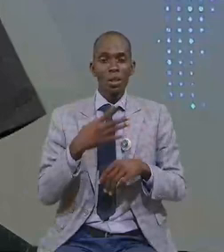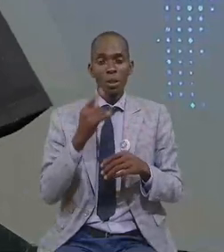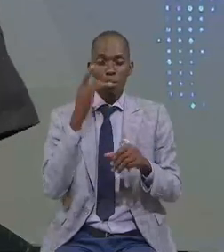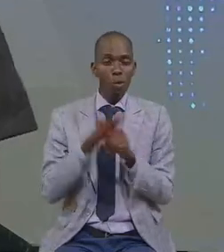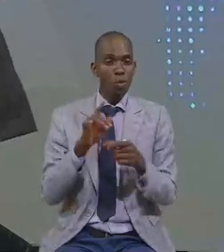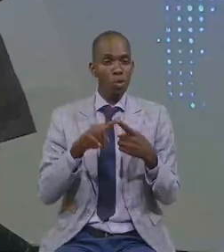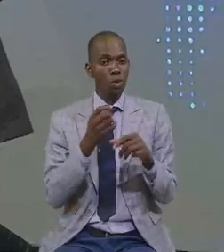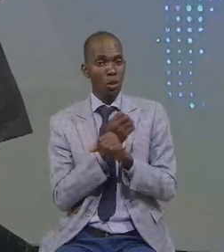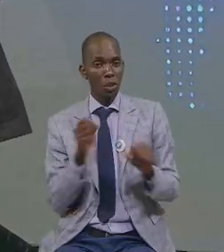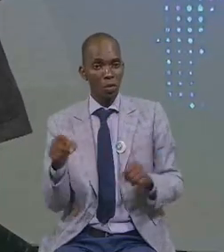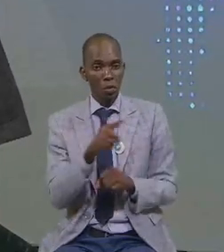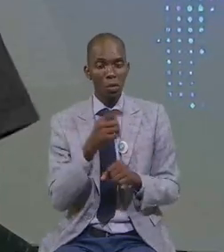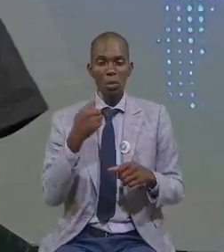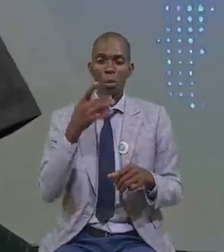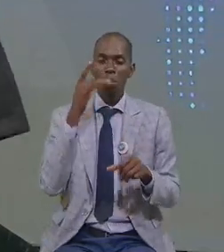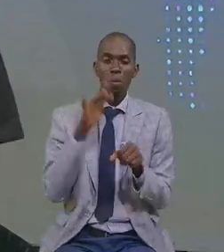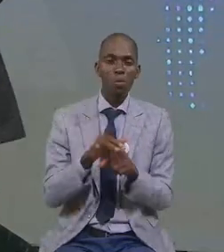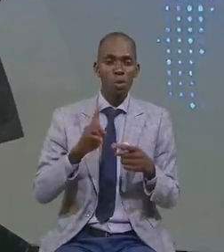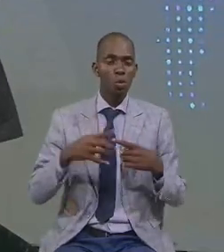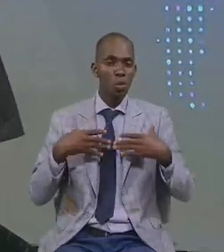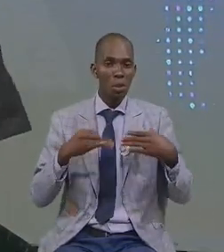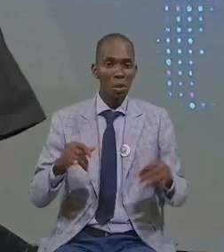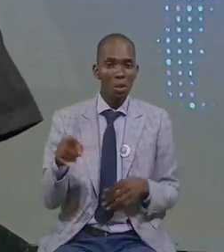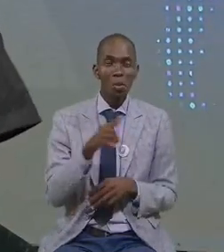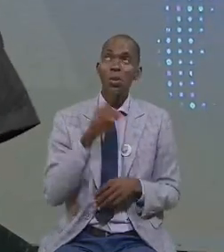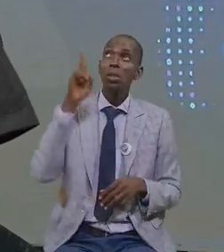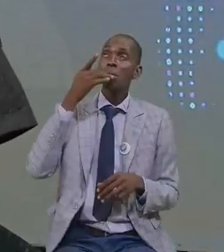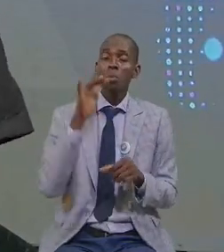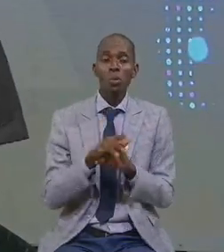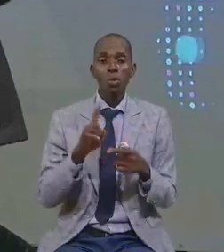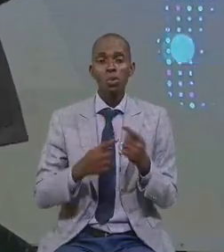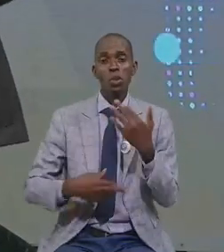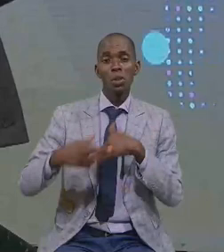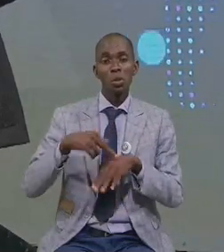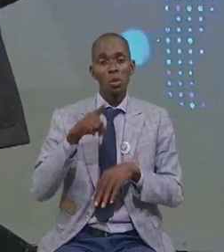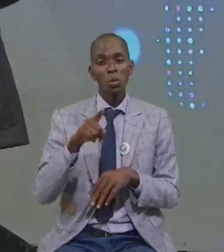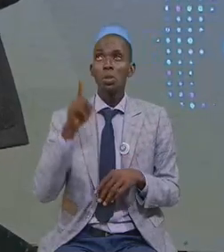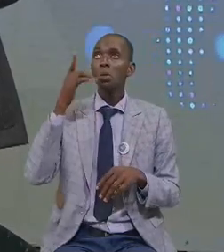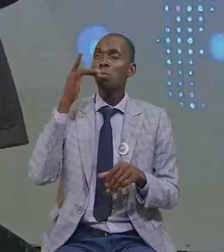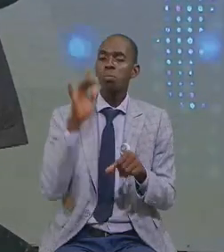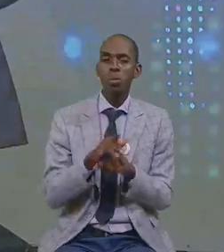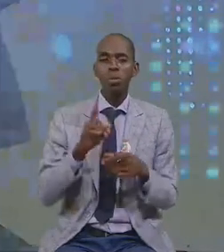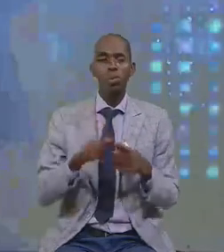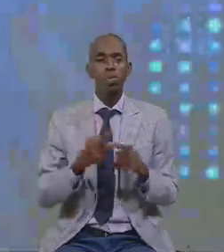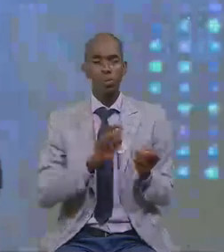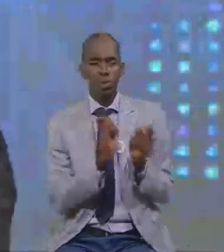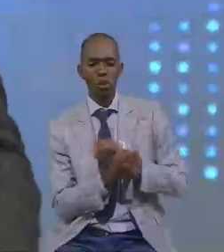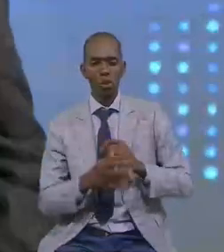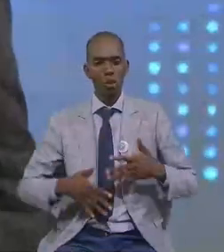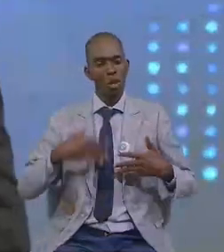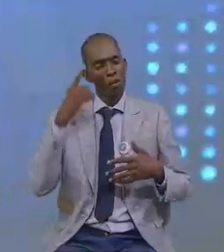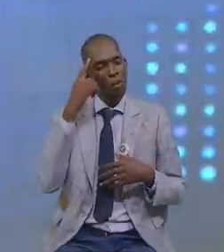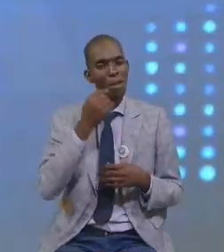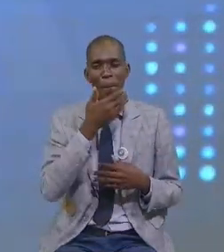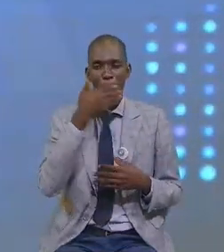La parole de promesse descend, la parole pour te sauver, pour te guérir, pour te restaurer, la promesse pour changer ta vie en